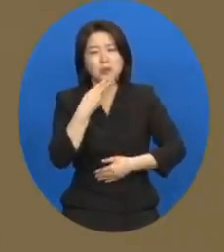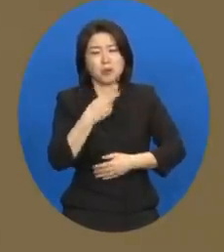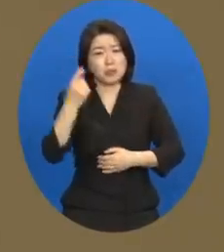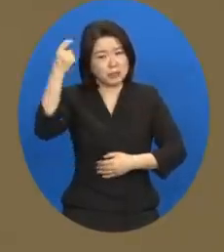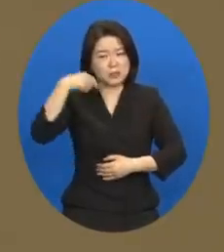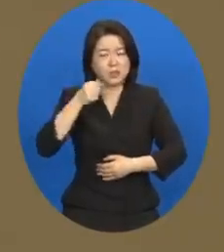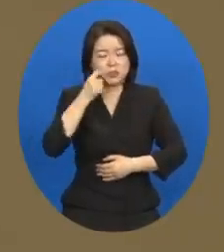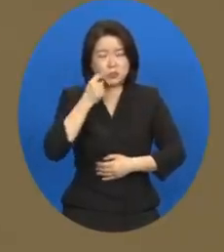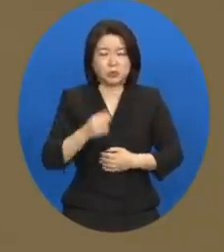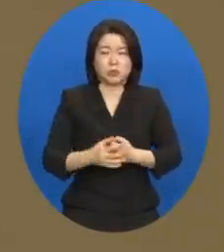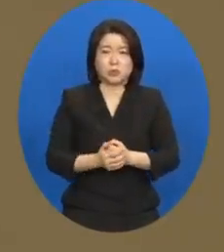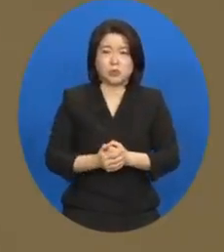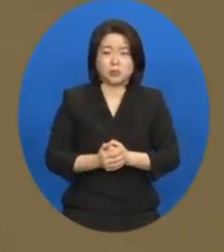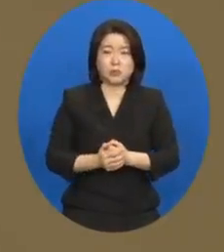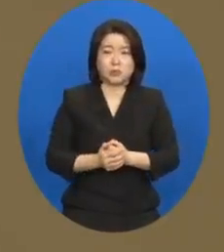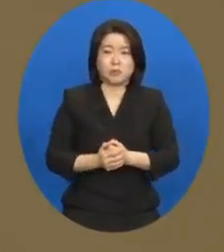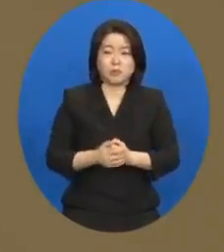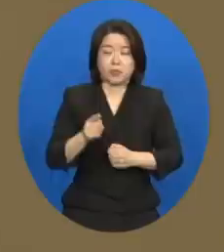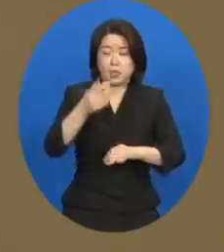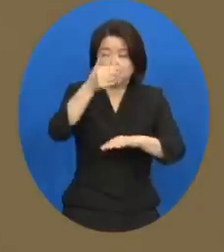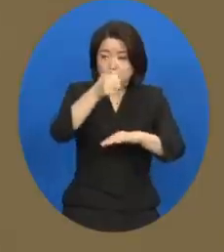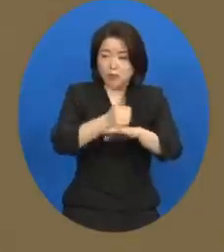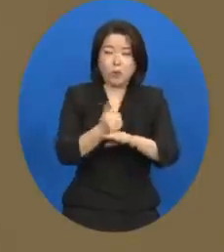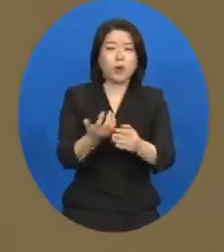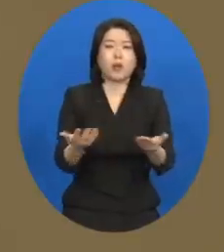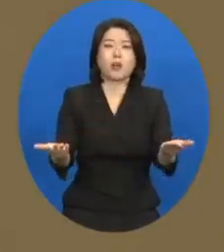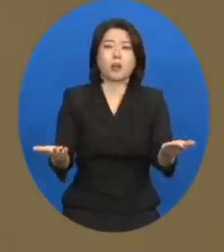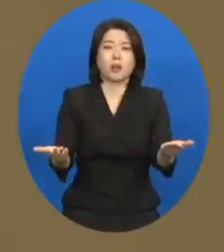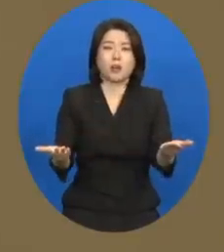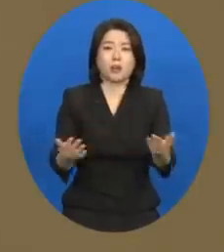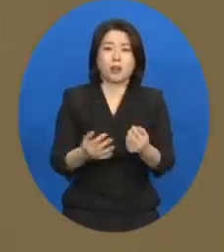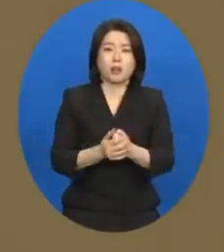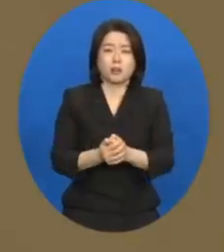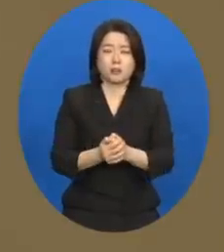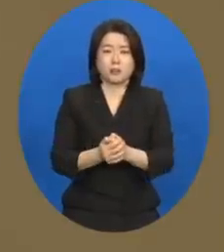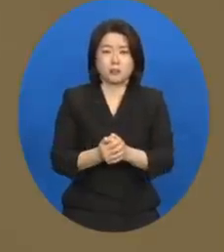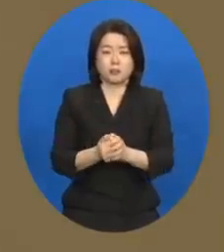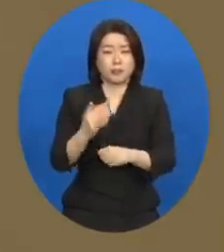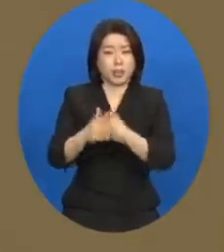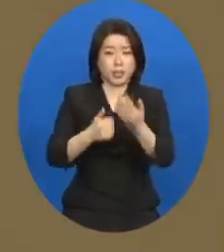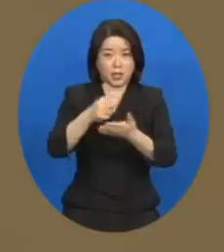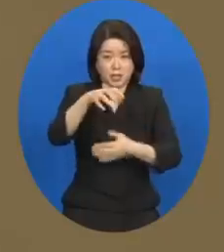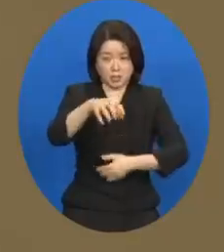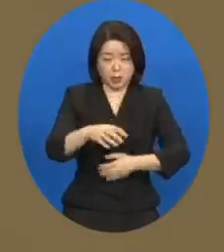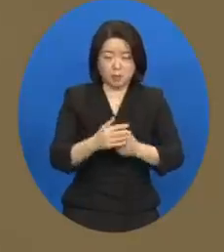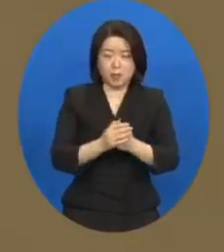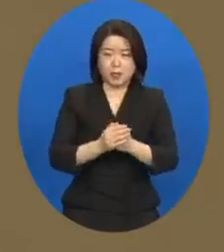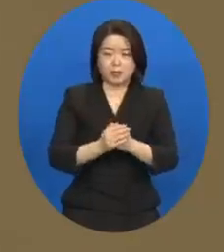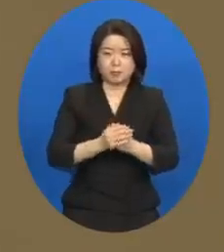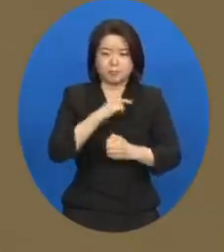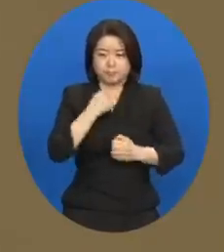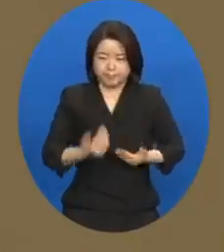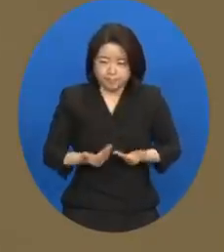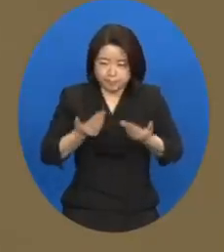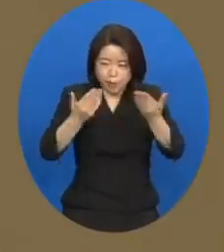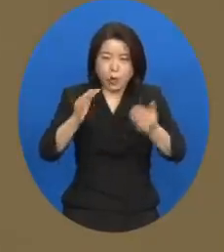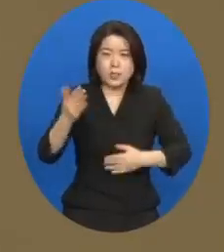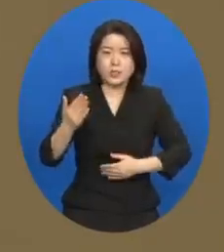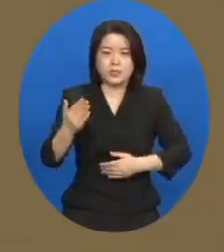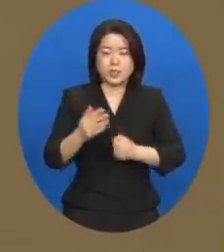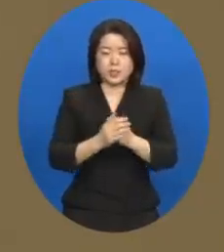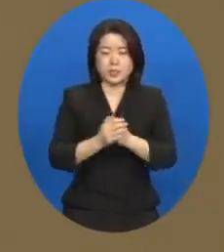여러분, 그 결과는 어떻게 될까요? 하나님 앞에 제대로 헌신된